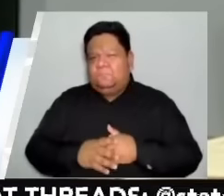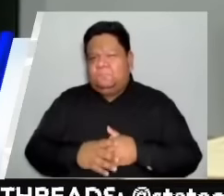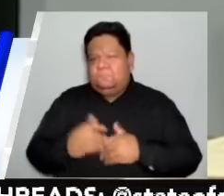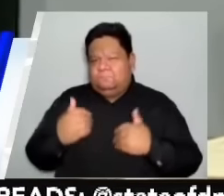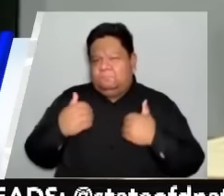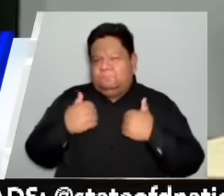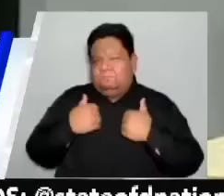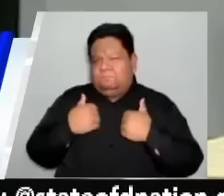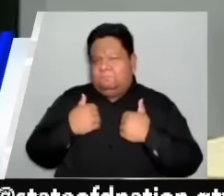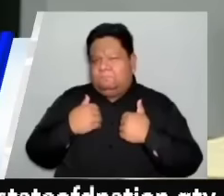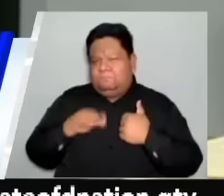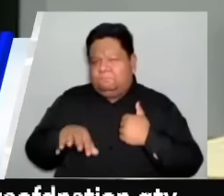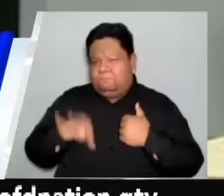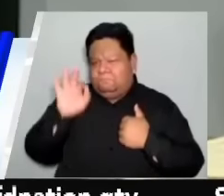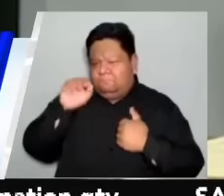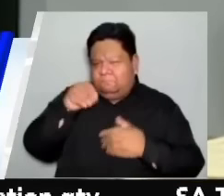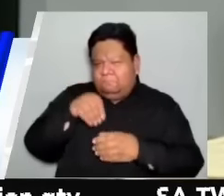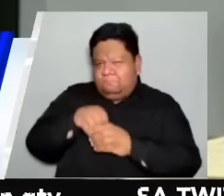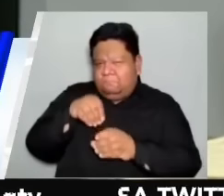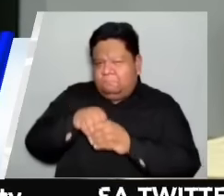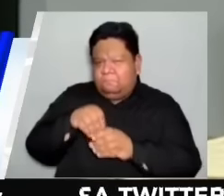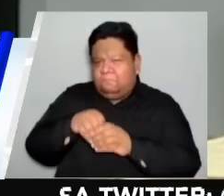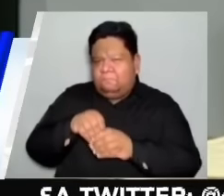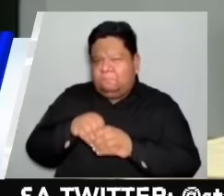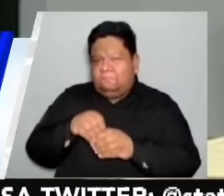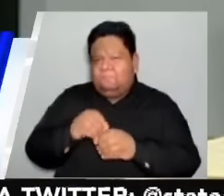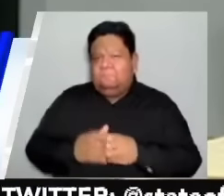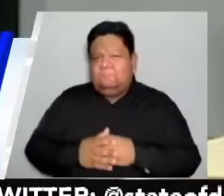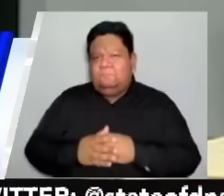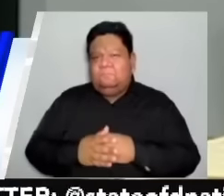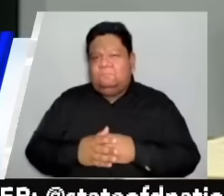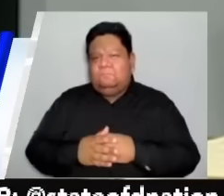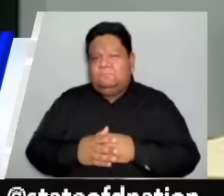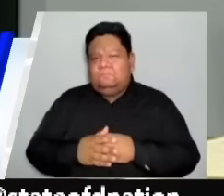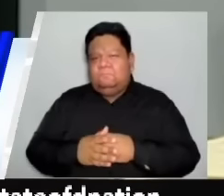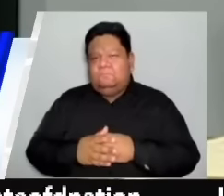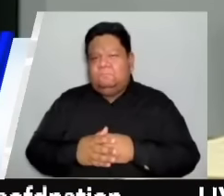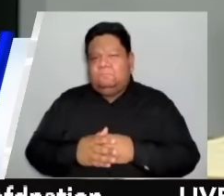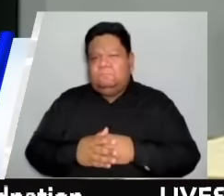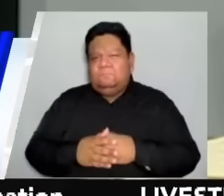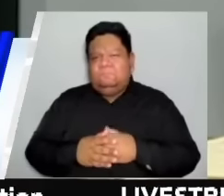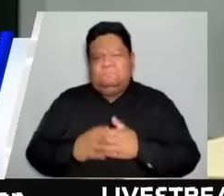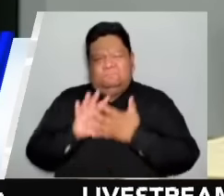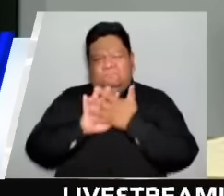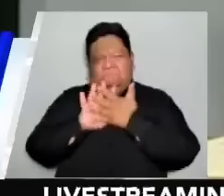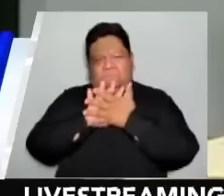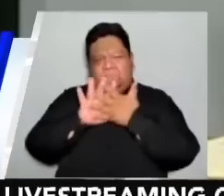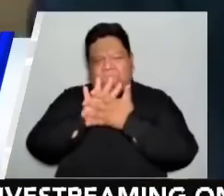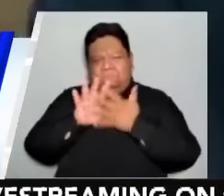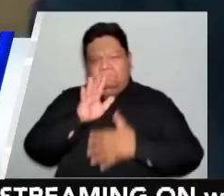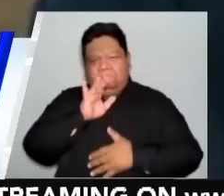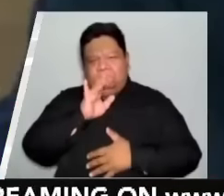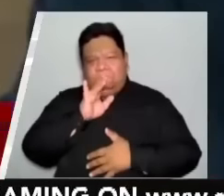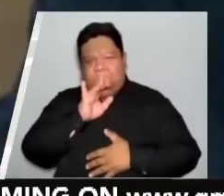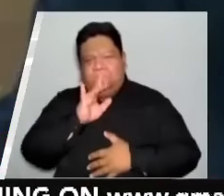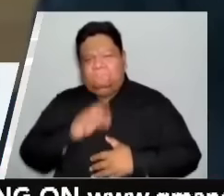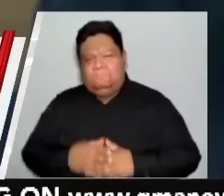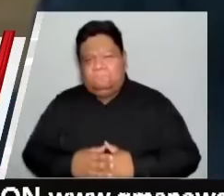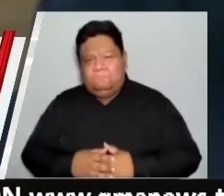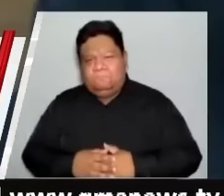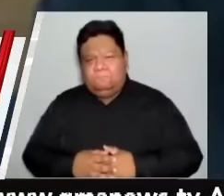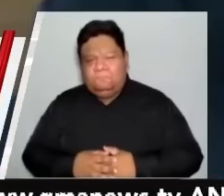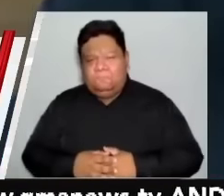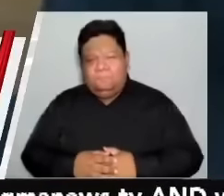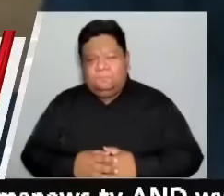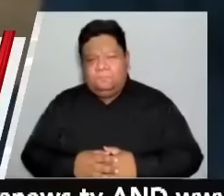ah masasabi na merong Uh underground facility the issuance